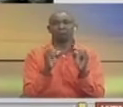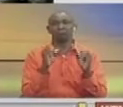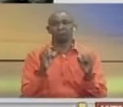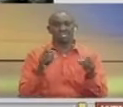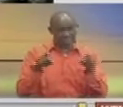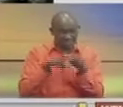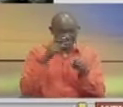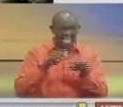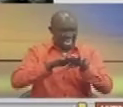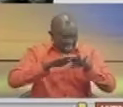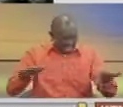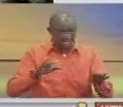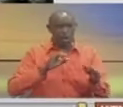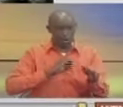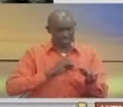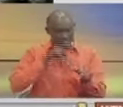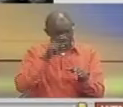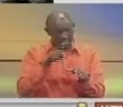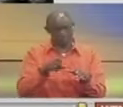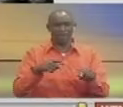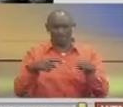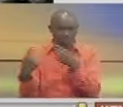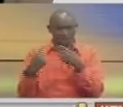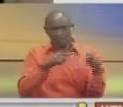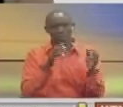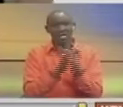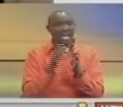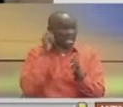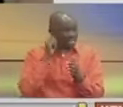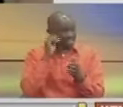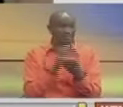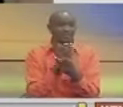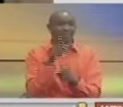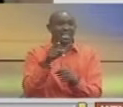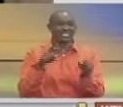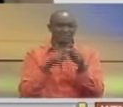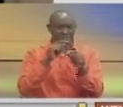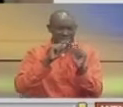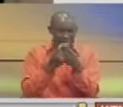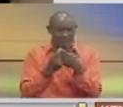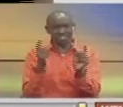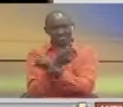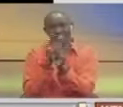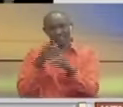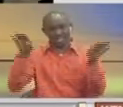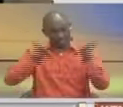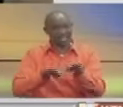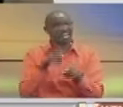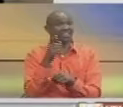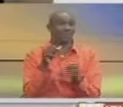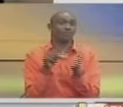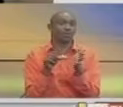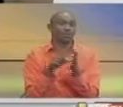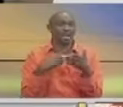na umiliki wa ardhi lilikuwa limeibua uhasama baina ya jamii ya Wakalenjin na makabila mengine yanayoishi Rift Valley, na kuongeza